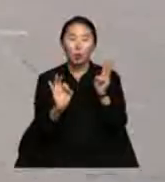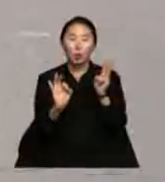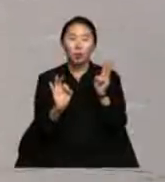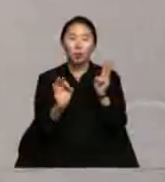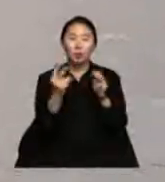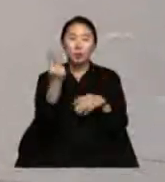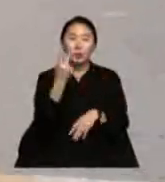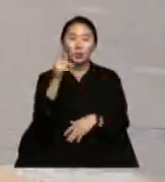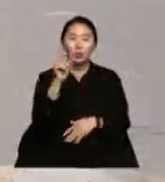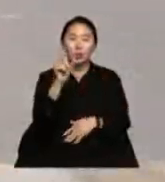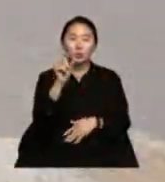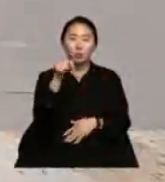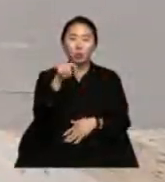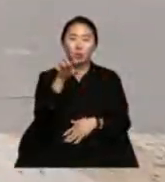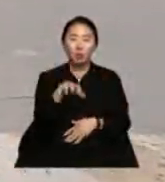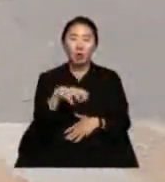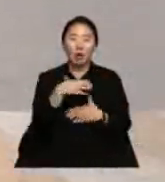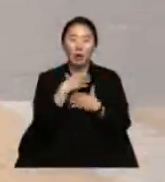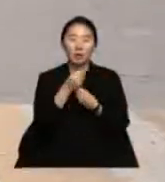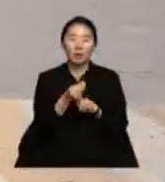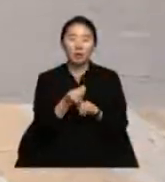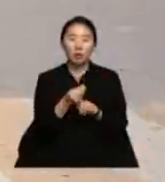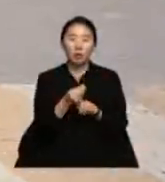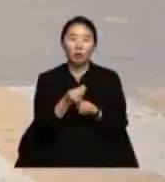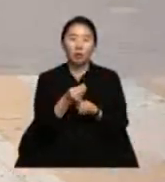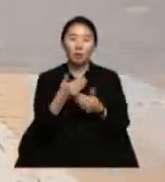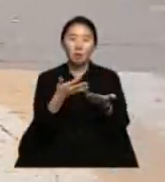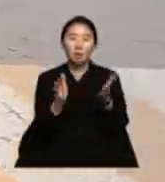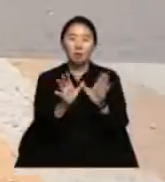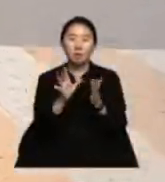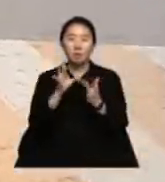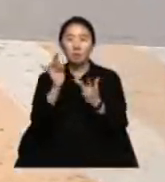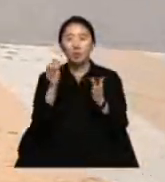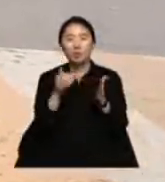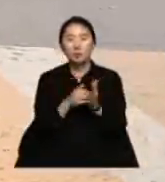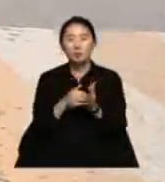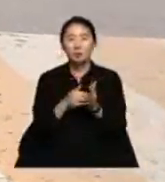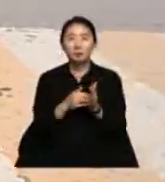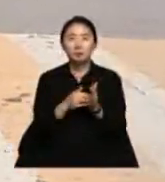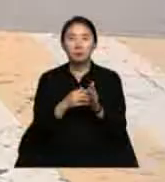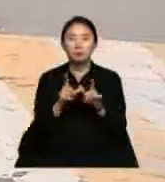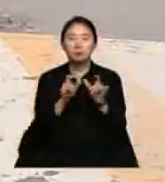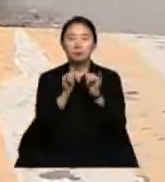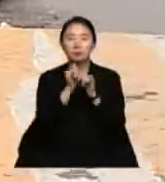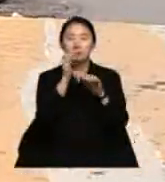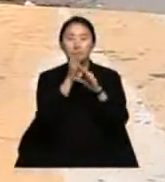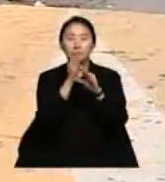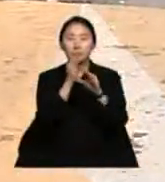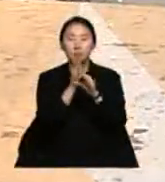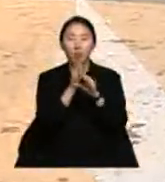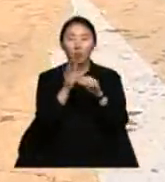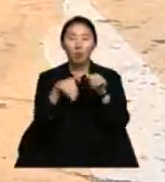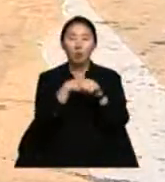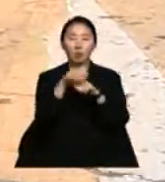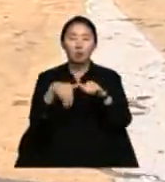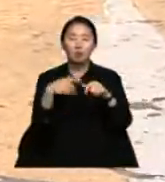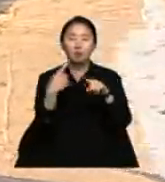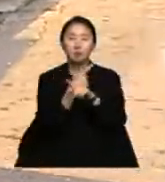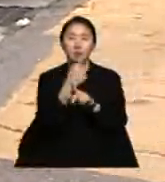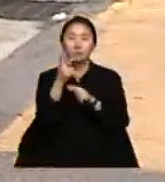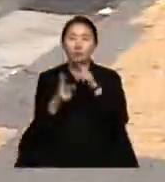지난 2015년 이곳은 국민안전처가 주관하는 안전마을로 선정됐는데요. 주민이 중심이 돼 환경개선 사업을